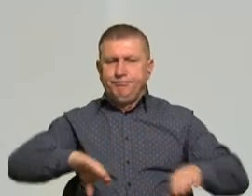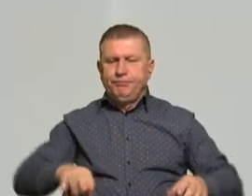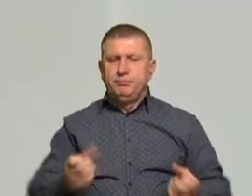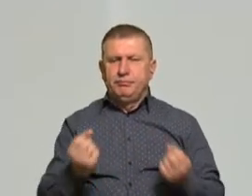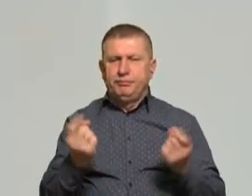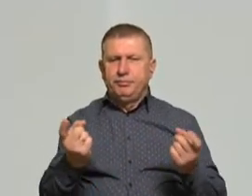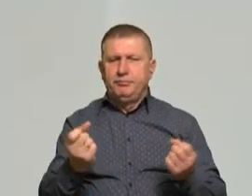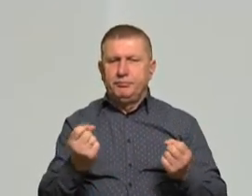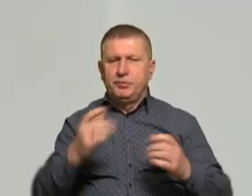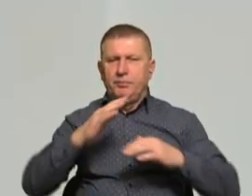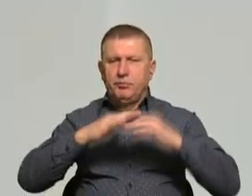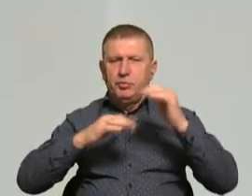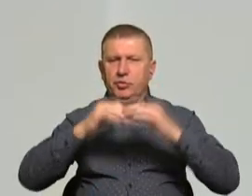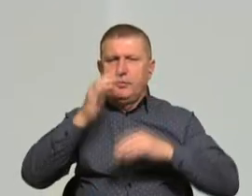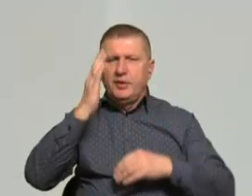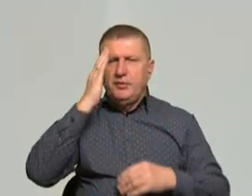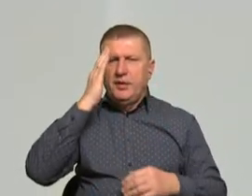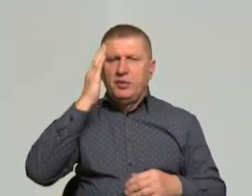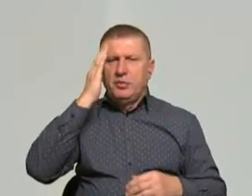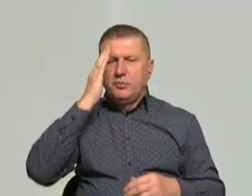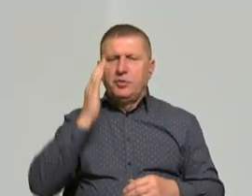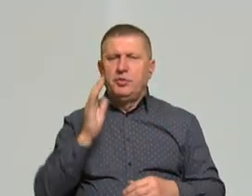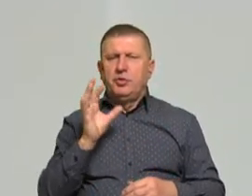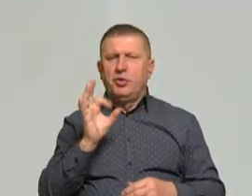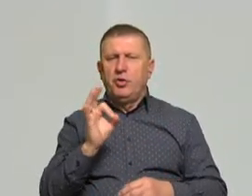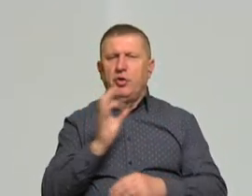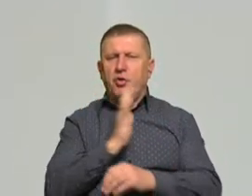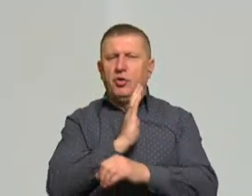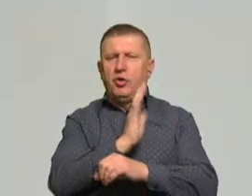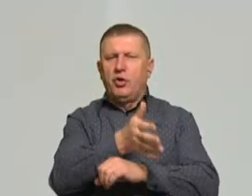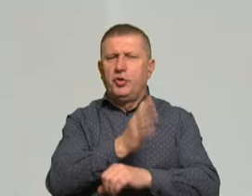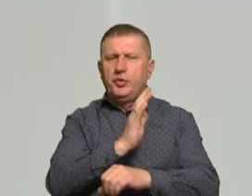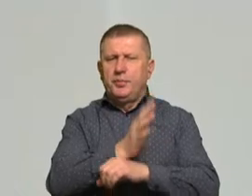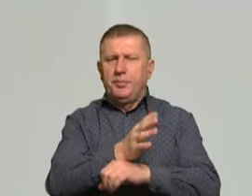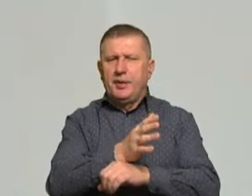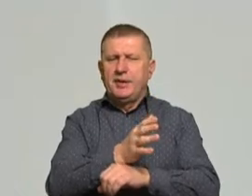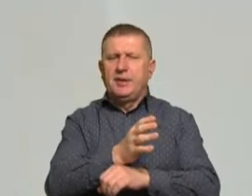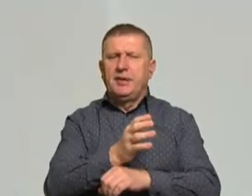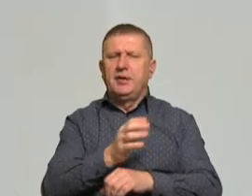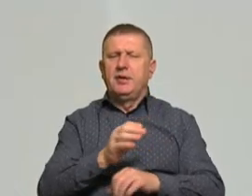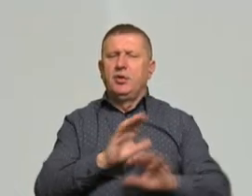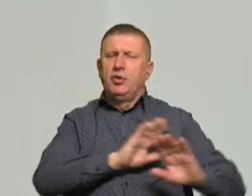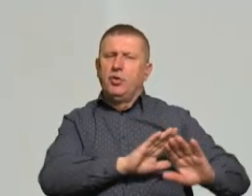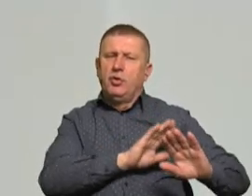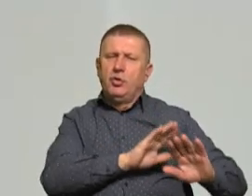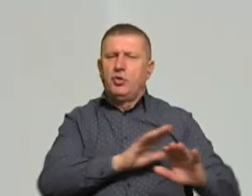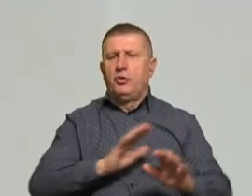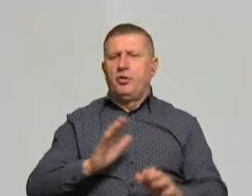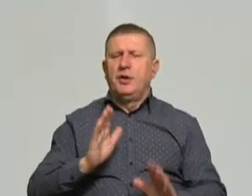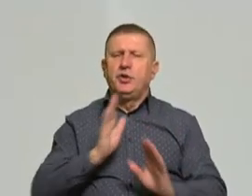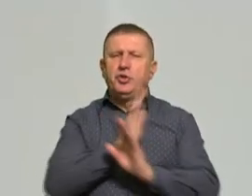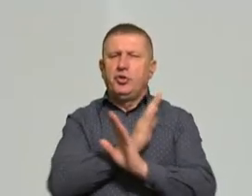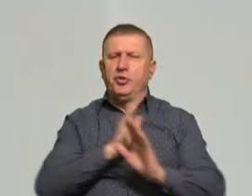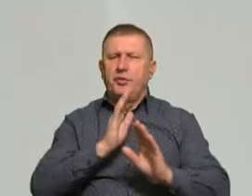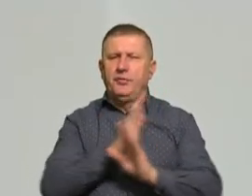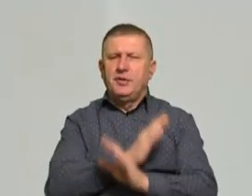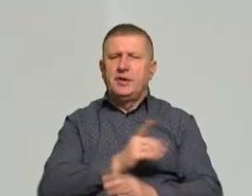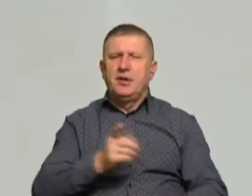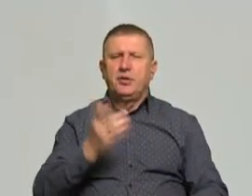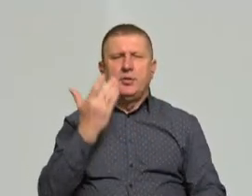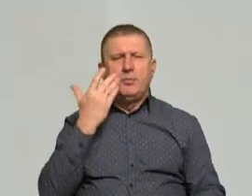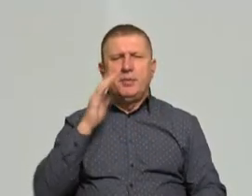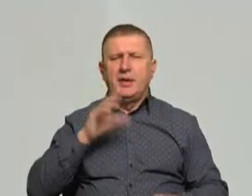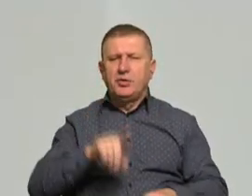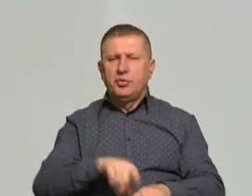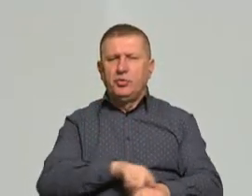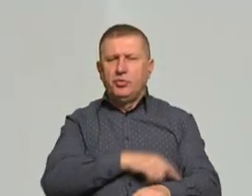związane z budowaniem świadomości mieszkańców, jeśli chodzi o kwestie ekologii, ochrony środowiska, kwestie segregacji, to są kwestie bardzo